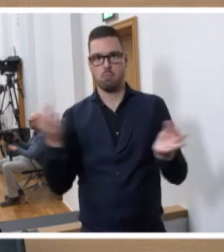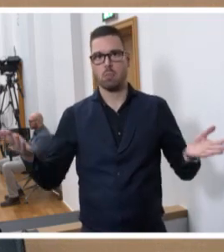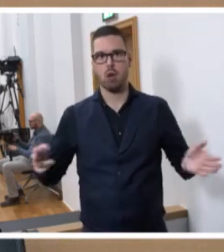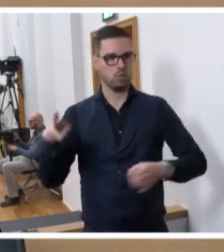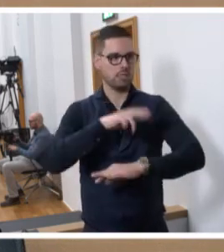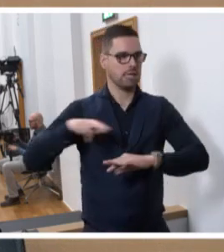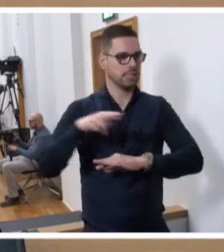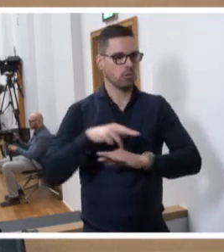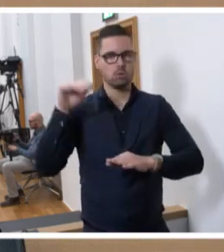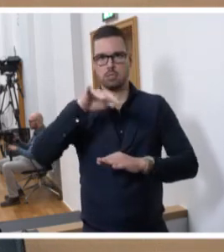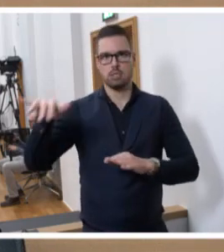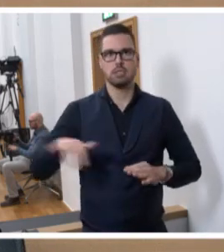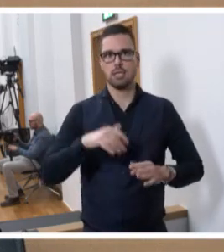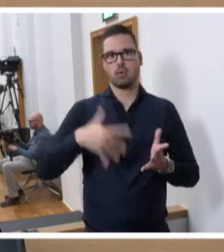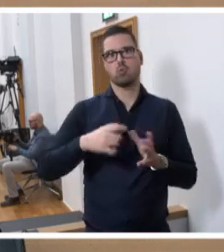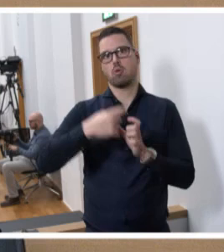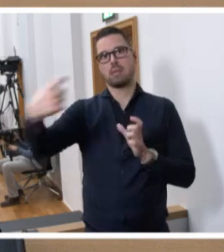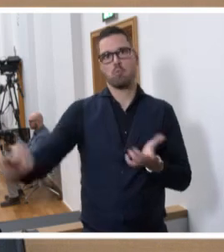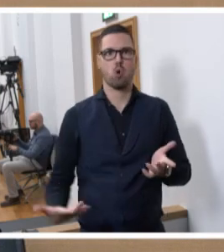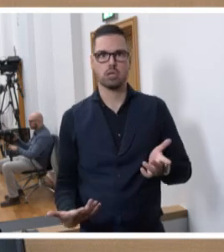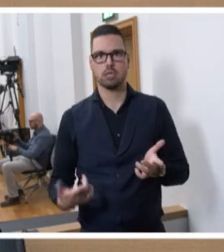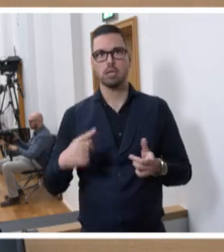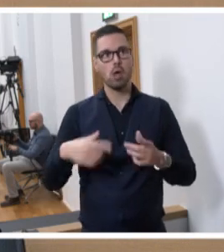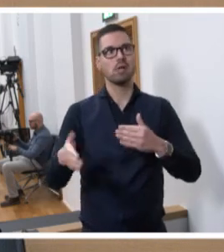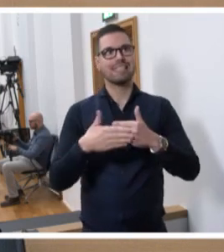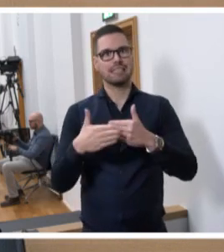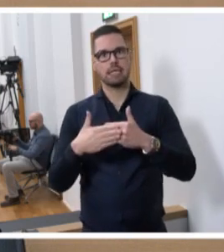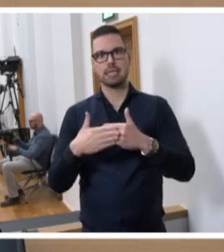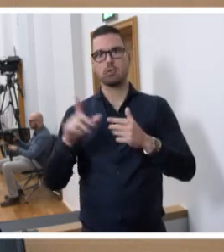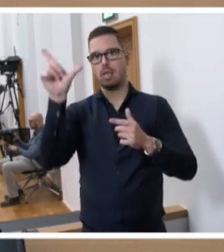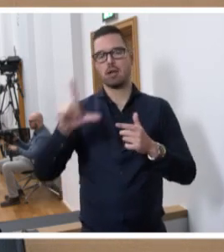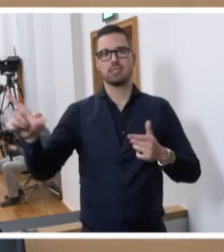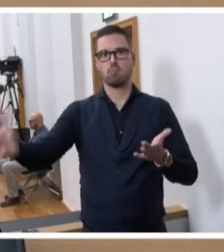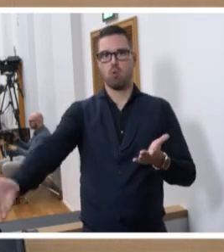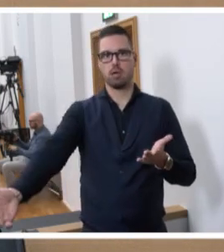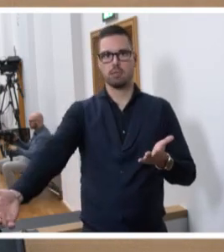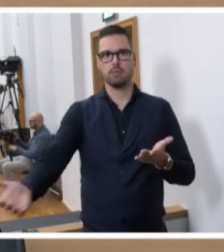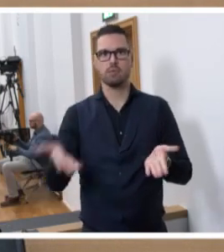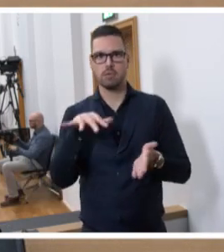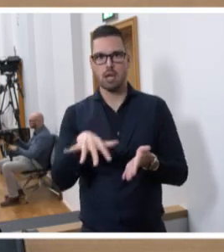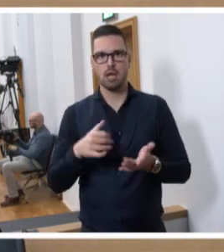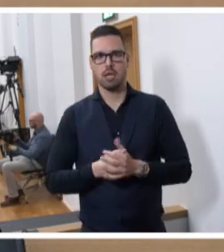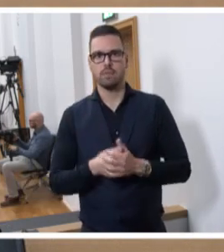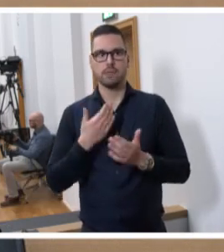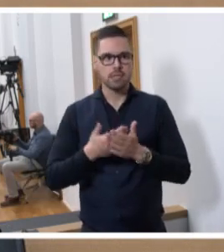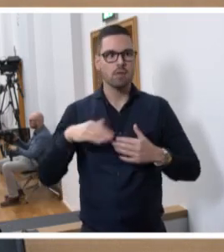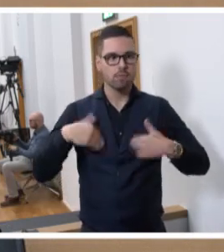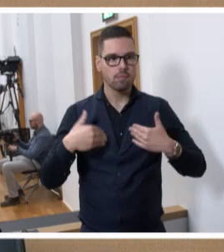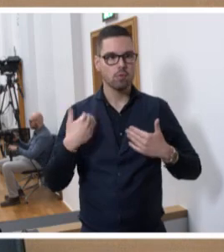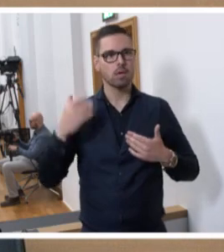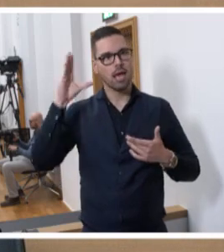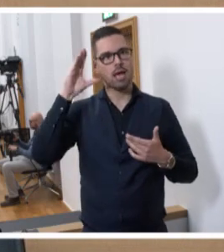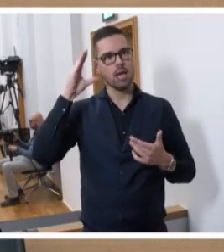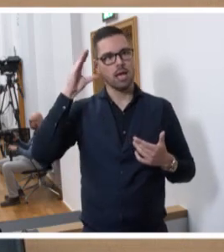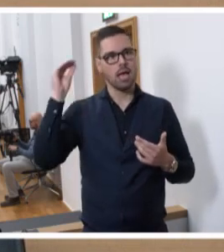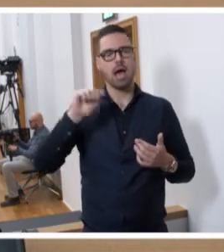Regionen haben hier im Großraum Saarbrücken aber eben auch in der Grenzregion zu Luxemburg und deswegen bin ich froh dass das was Pascal Ahrweiler eben auch